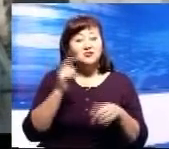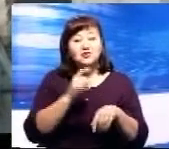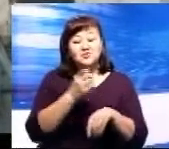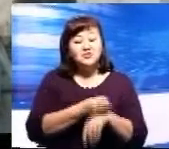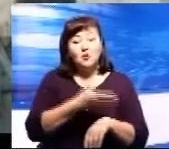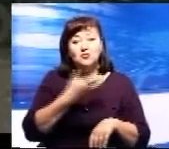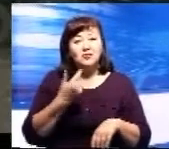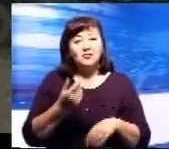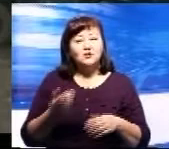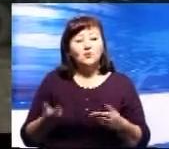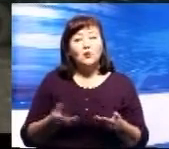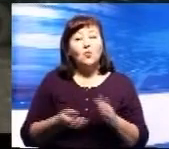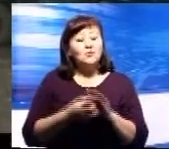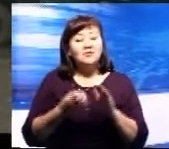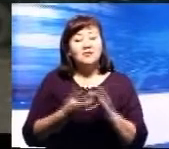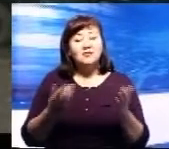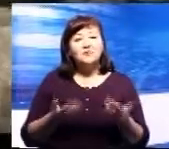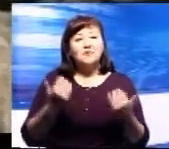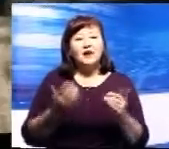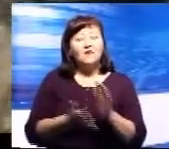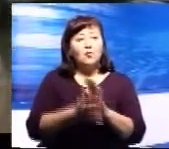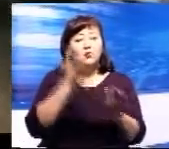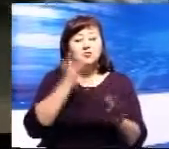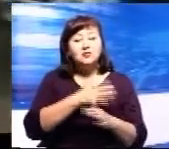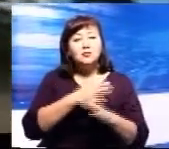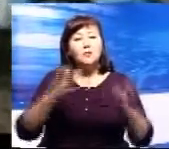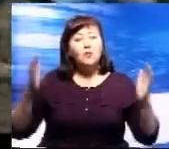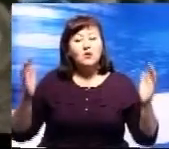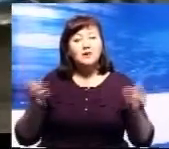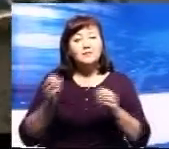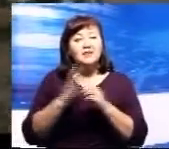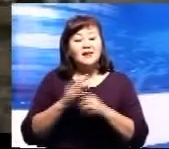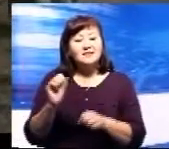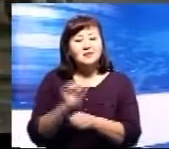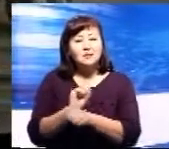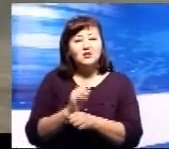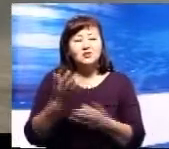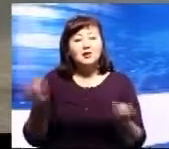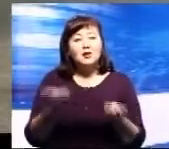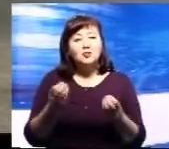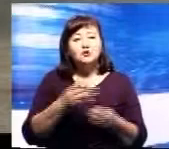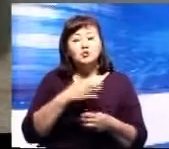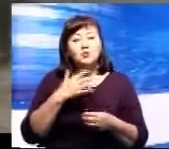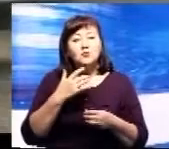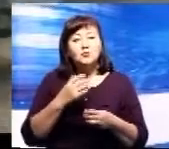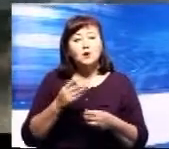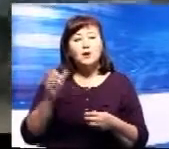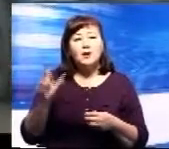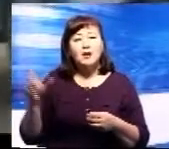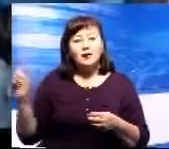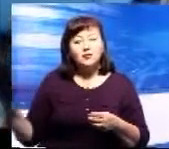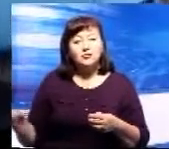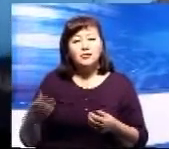раскуплен. Хотя возле ворот склада в очереди стоит более 15 машин. Еще больше желающих купить уголь скопилось на складе,